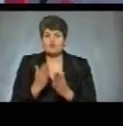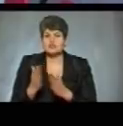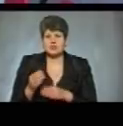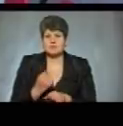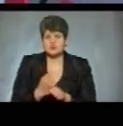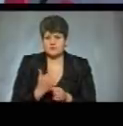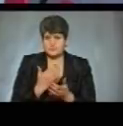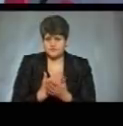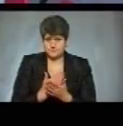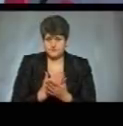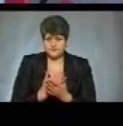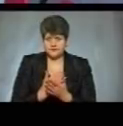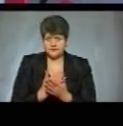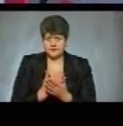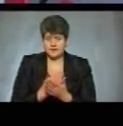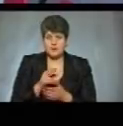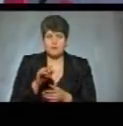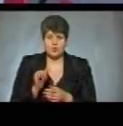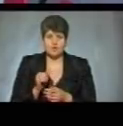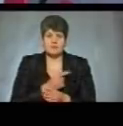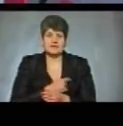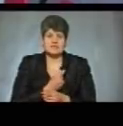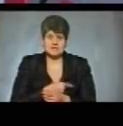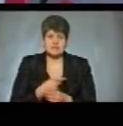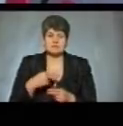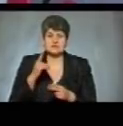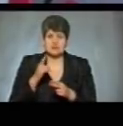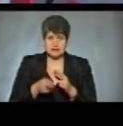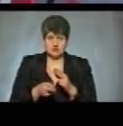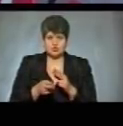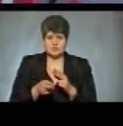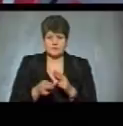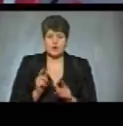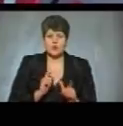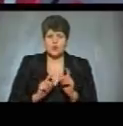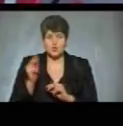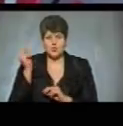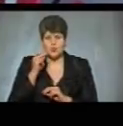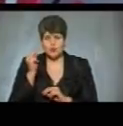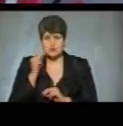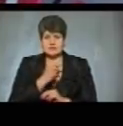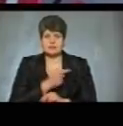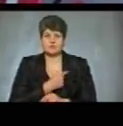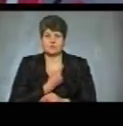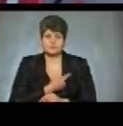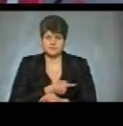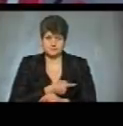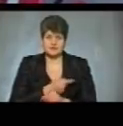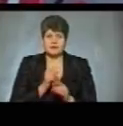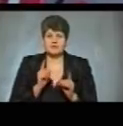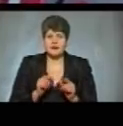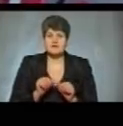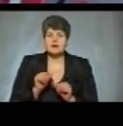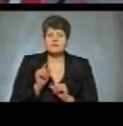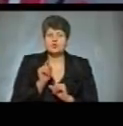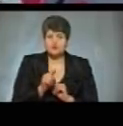працюємо, по тактичній медицині. Ми закінчили курси по тактичній медицині, і навіть крім того,